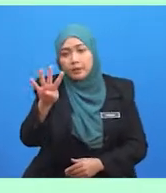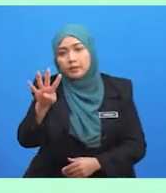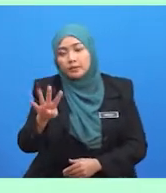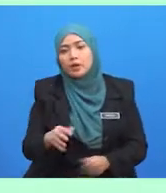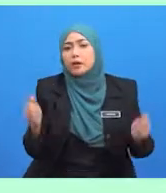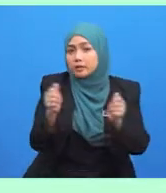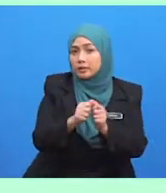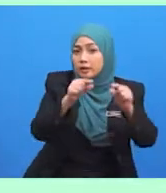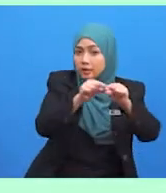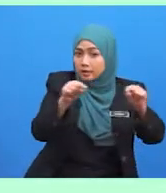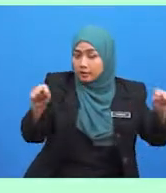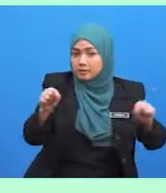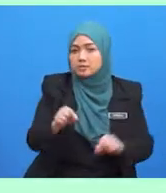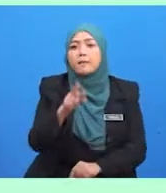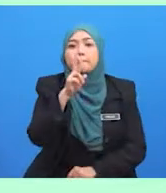Ditandakan dengan garis merah.